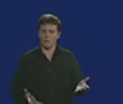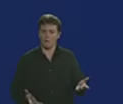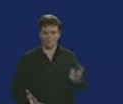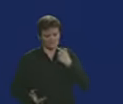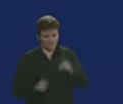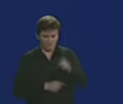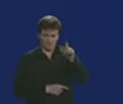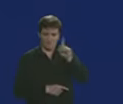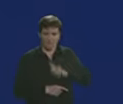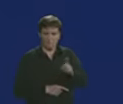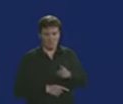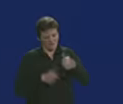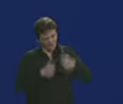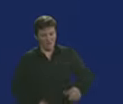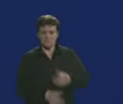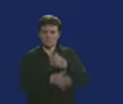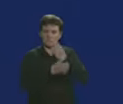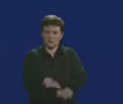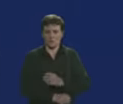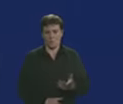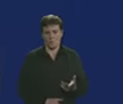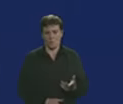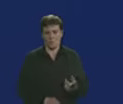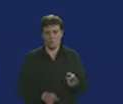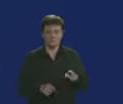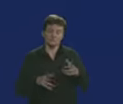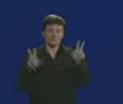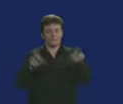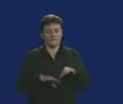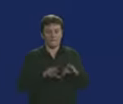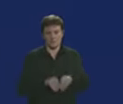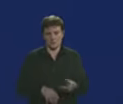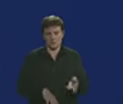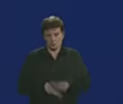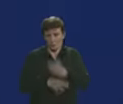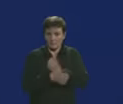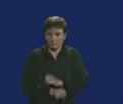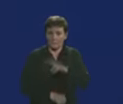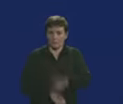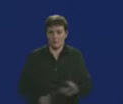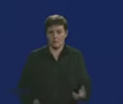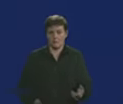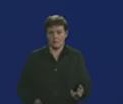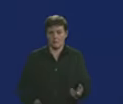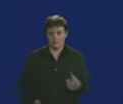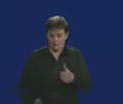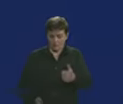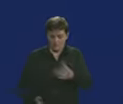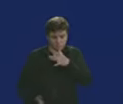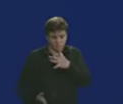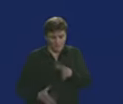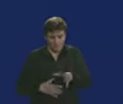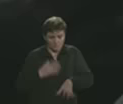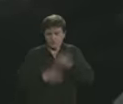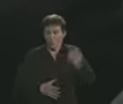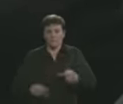maltraiter cette femme enfermée dans ce qu'on appelle une famille et qui est en vérité une prison parce qu'elle n'aura pas les moyens de s'en